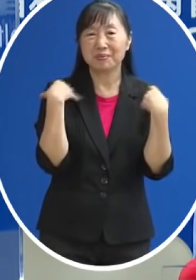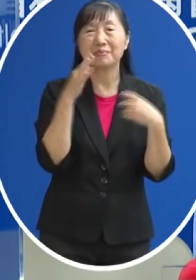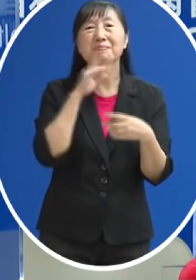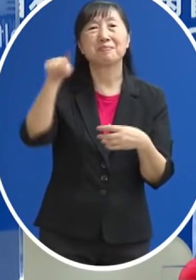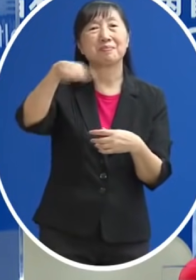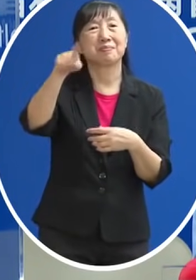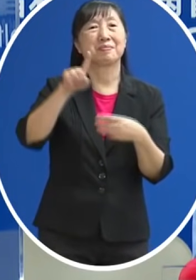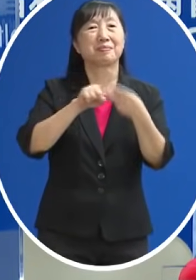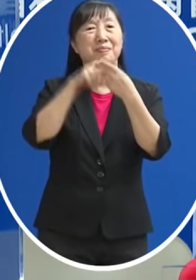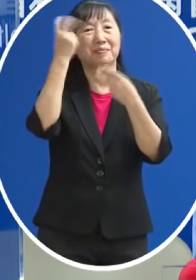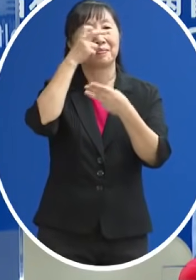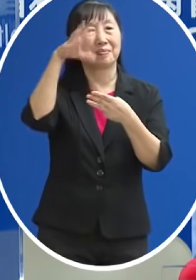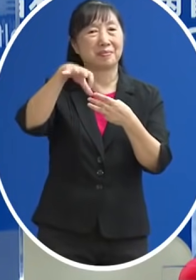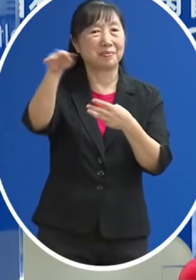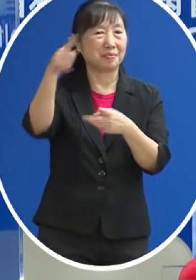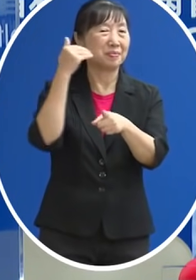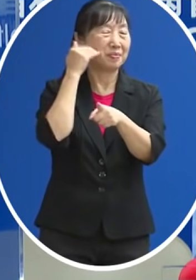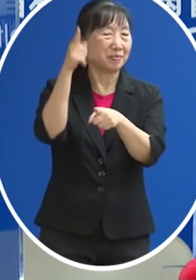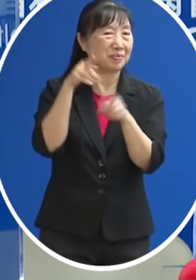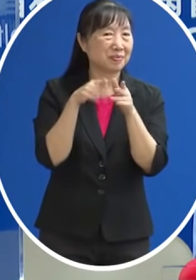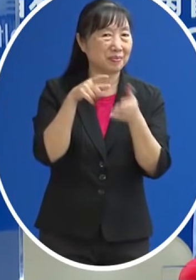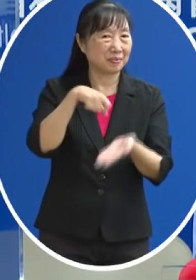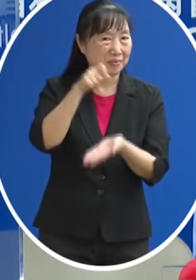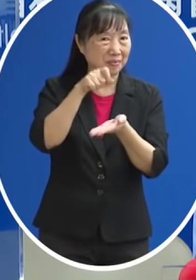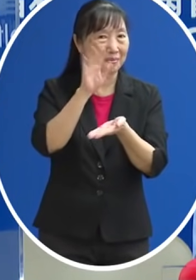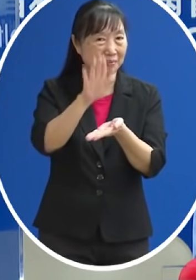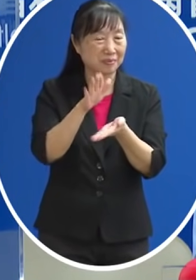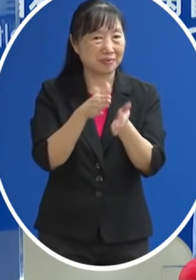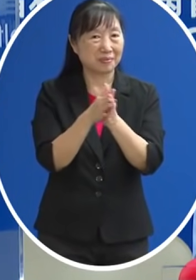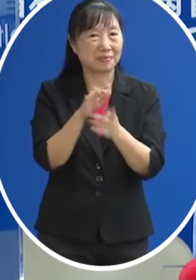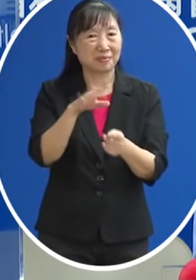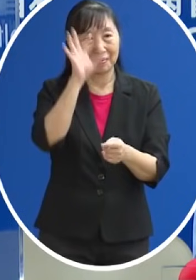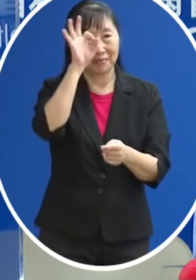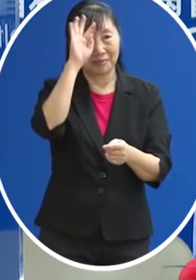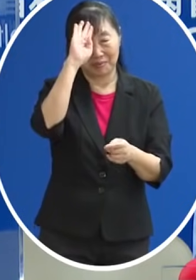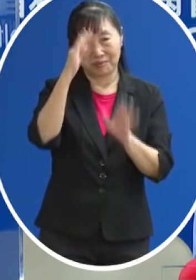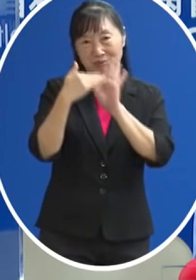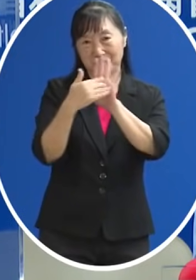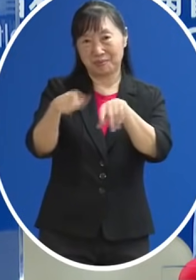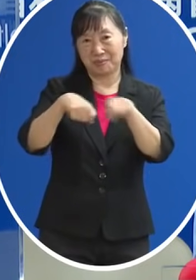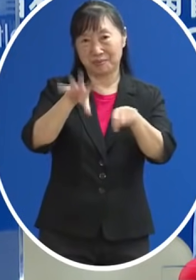主管单位若提出这样的需求，那么要看看他的防疫的计划是不是可行。